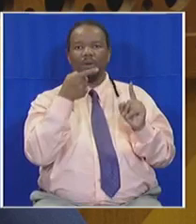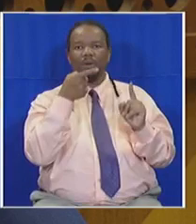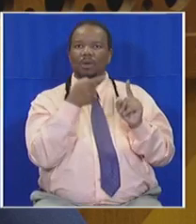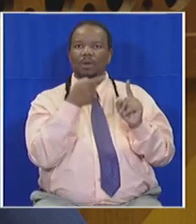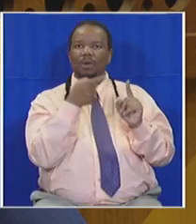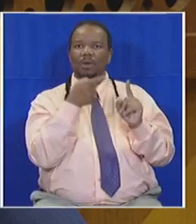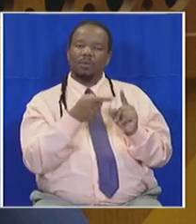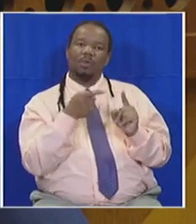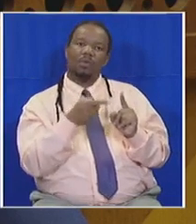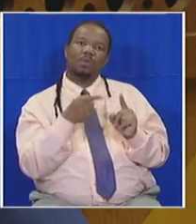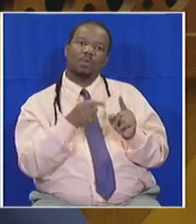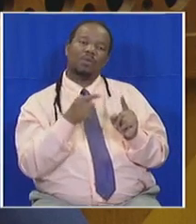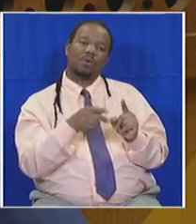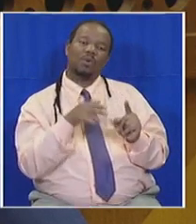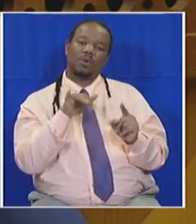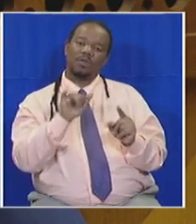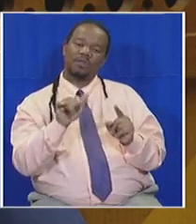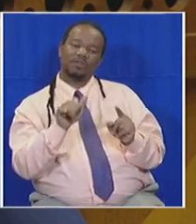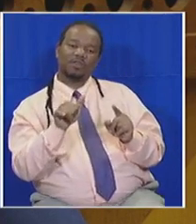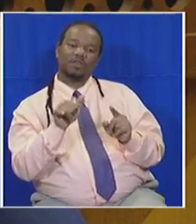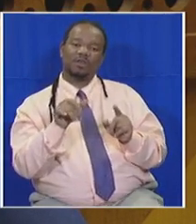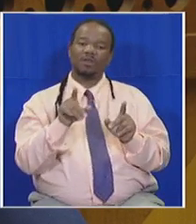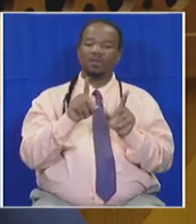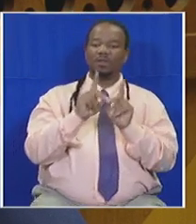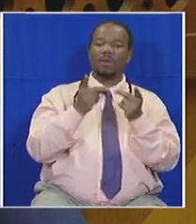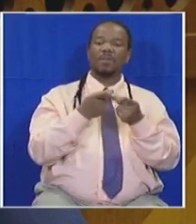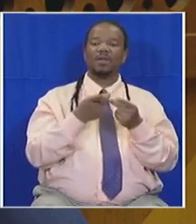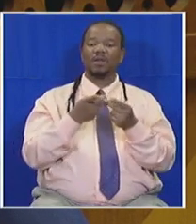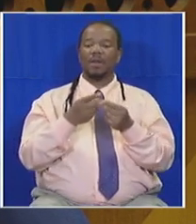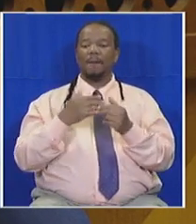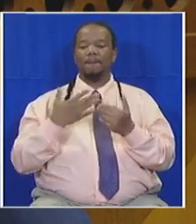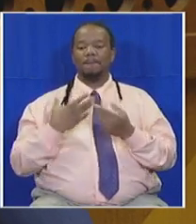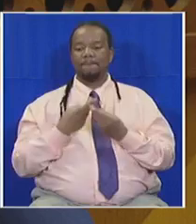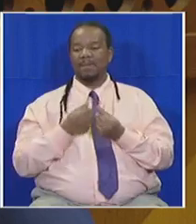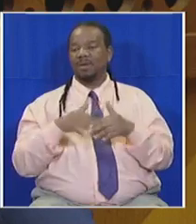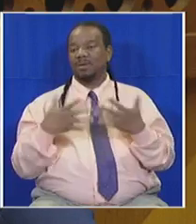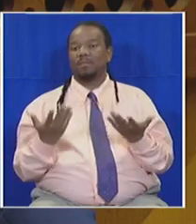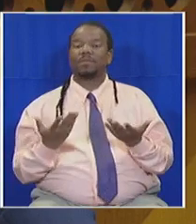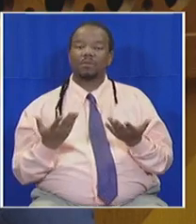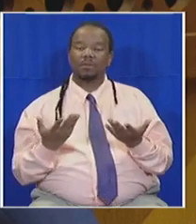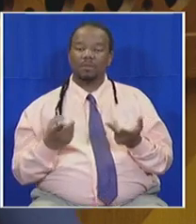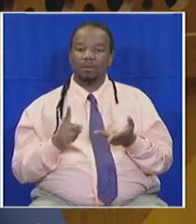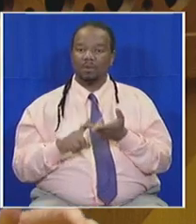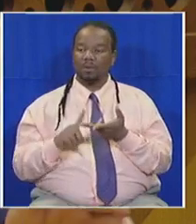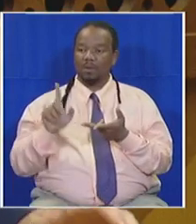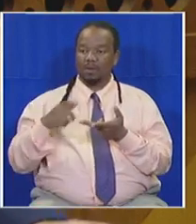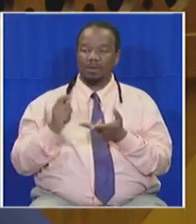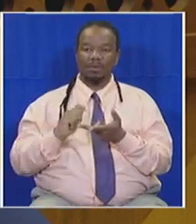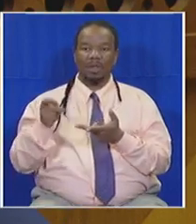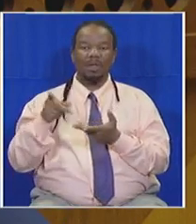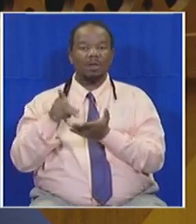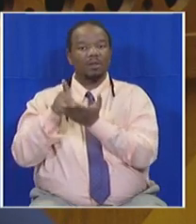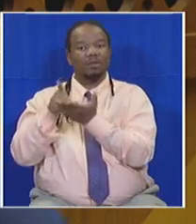opsig. Die uitstaande skulde aan munisipaliteite deur diensgebruikers beloop al meer as